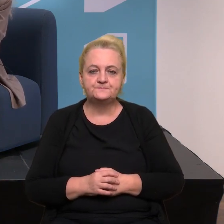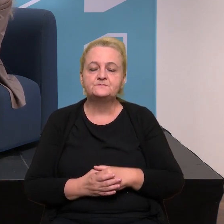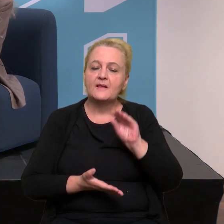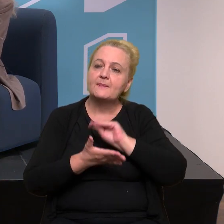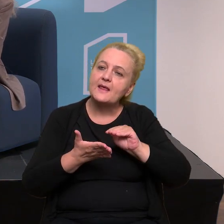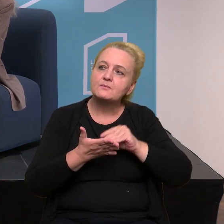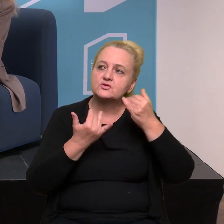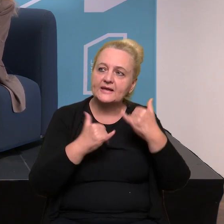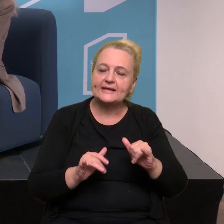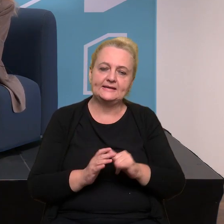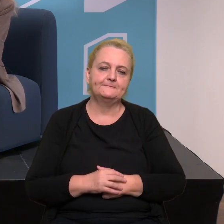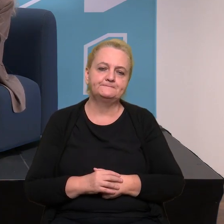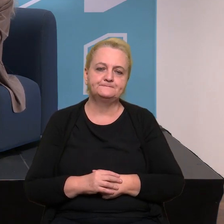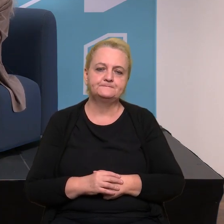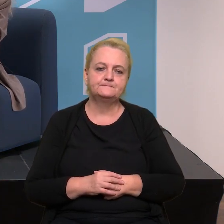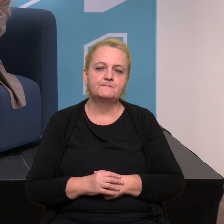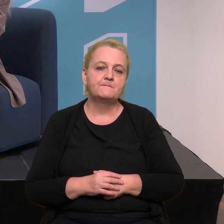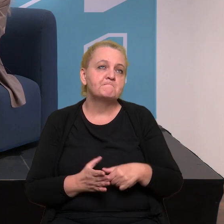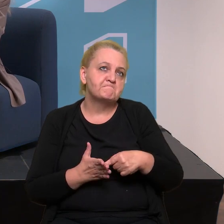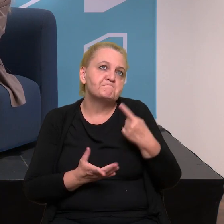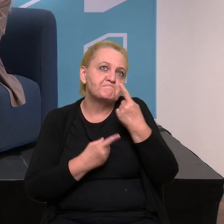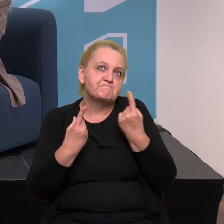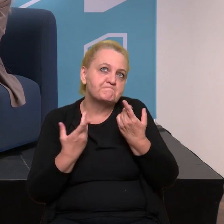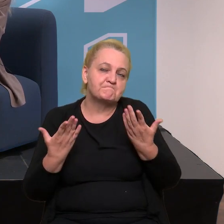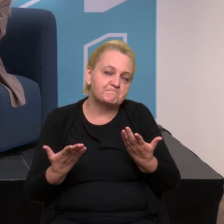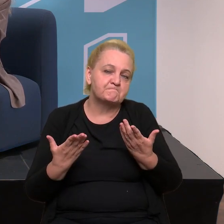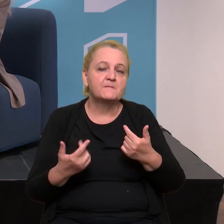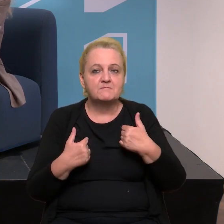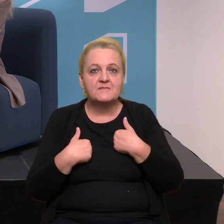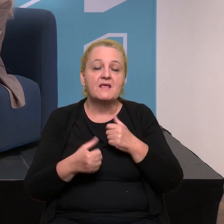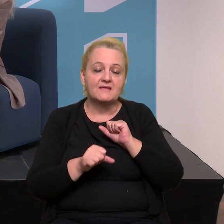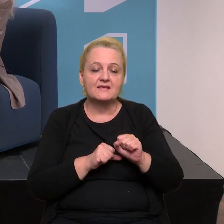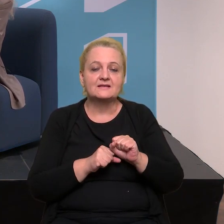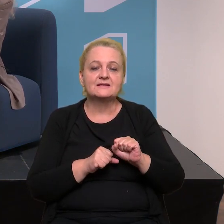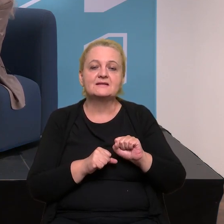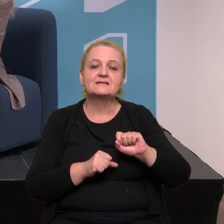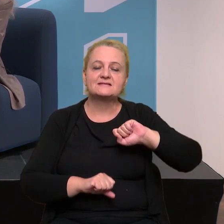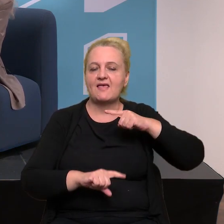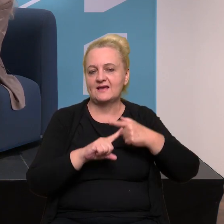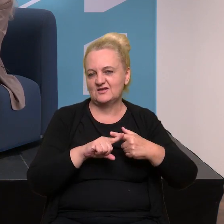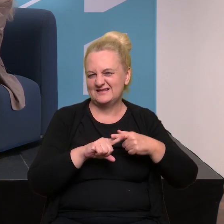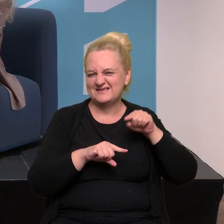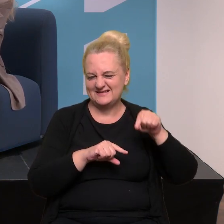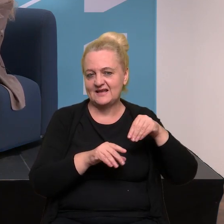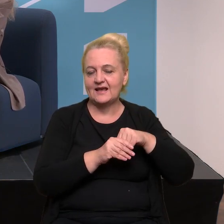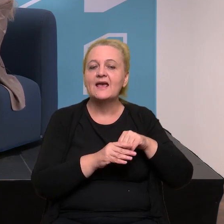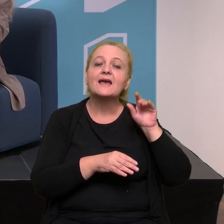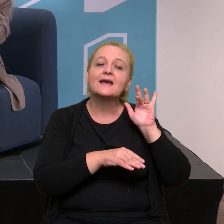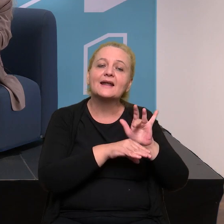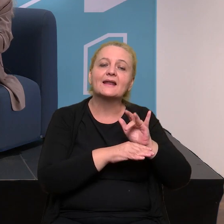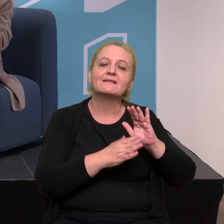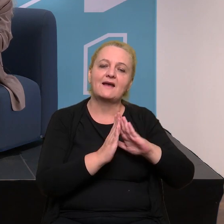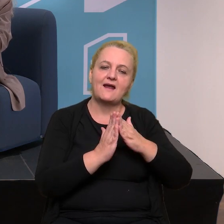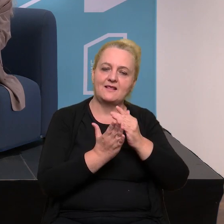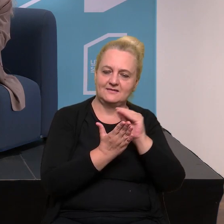napiszę coś innego i stwierdziłam, że w sumie jest seksistyczna krytyka literacka, polegająca na